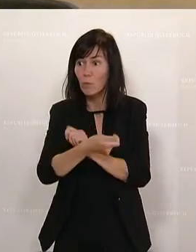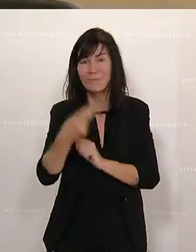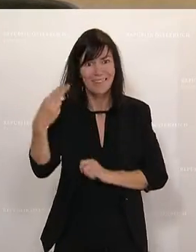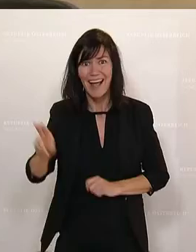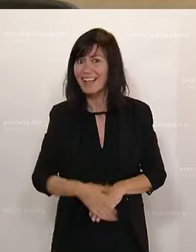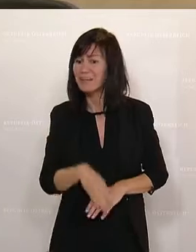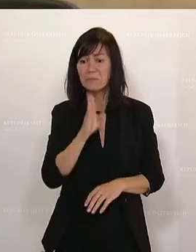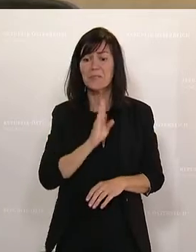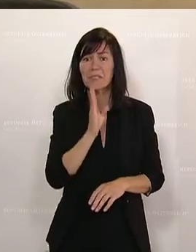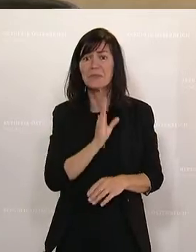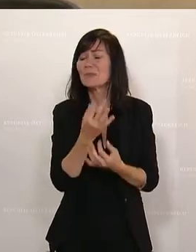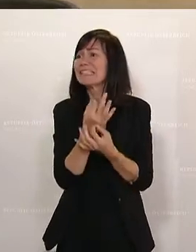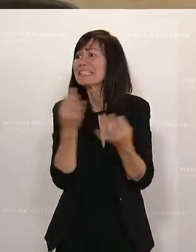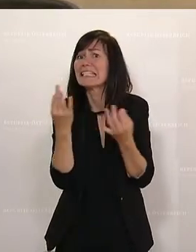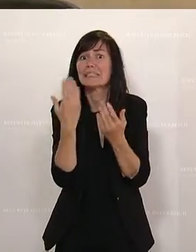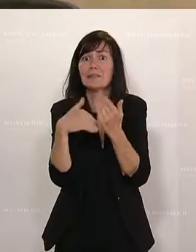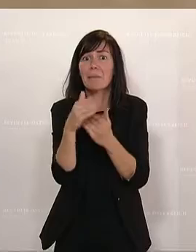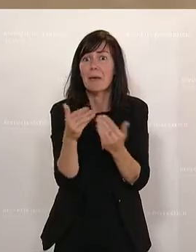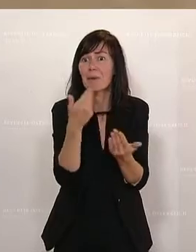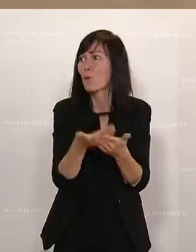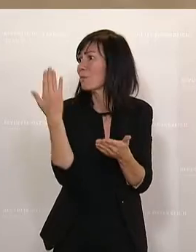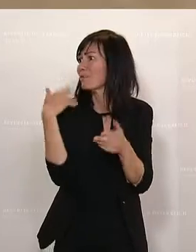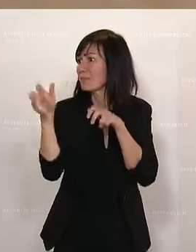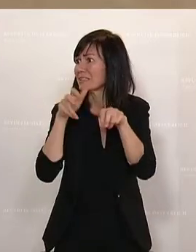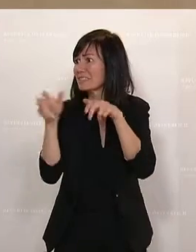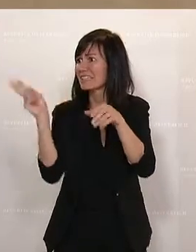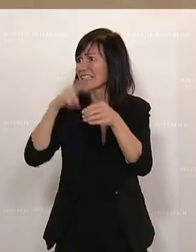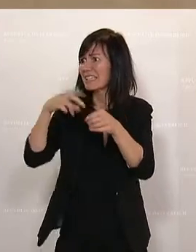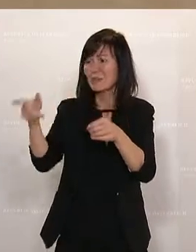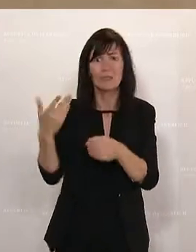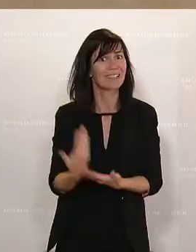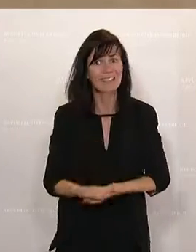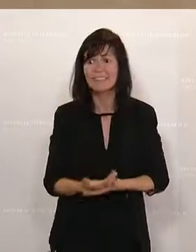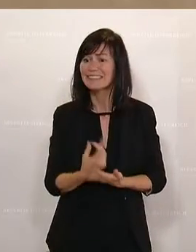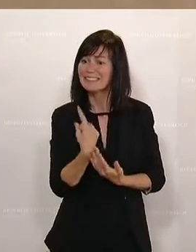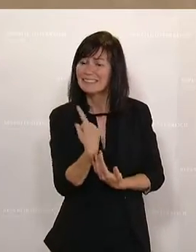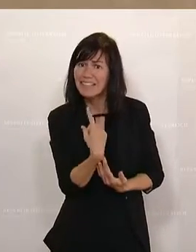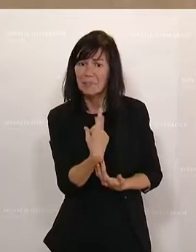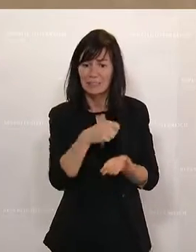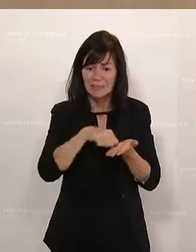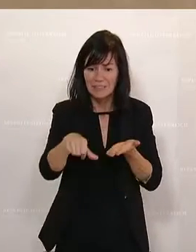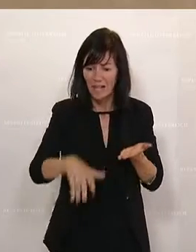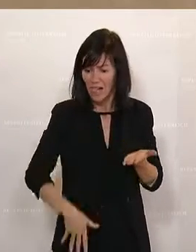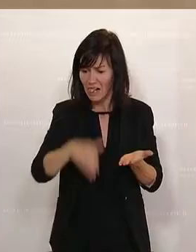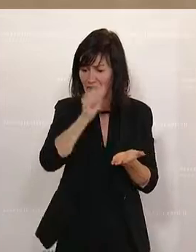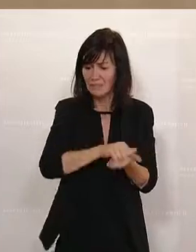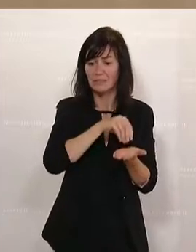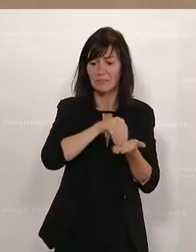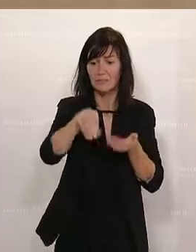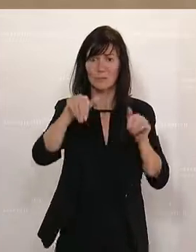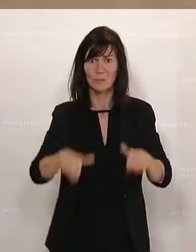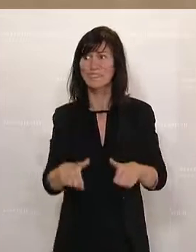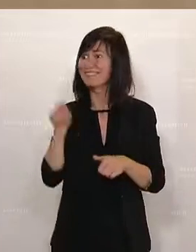mehr haben die bekommen bei Ihnen. Es ist, Sie müssen sich alles selbst bezahlen. Durch Sie hat hier